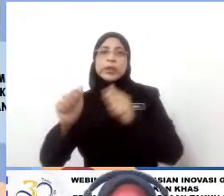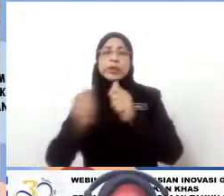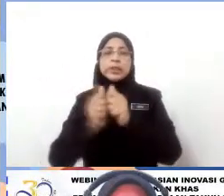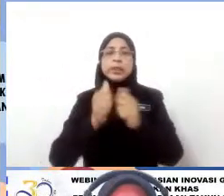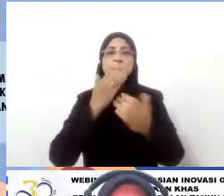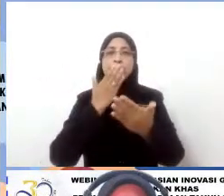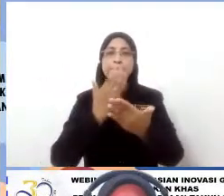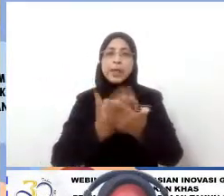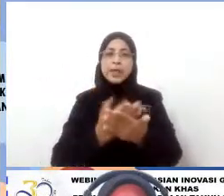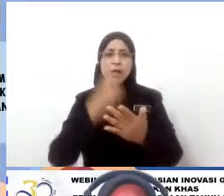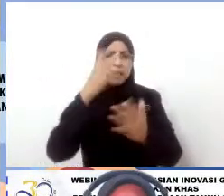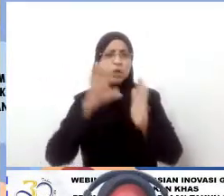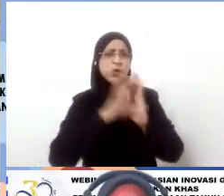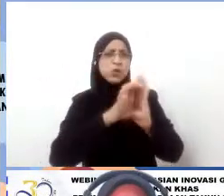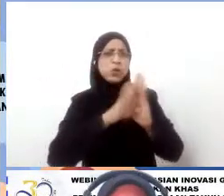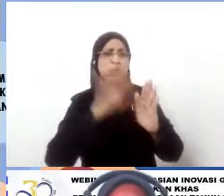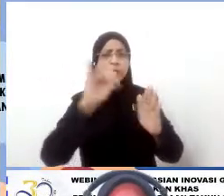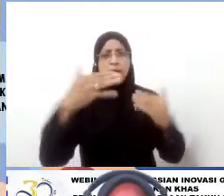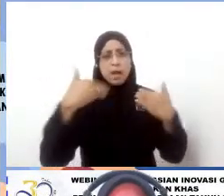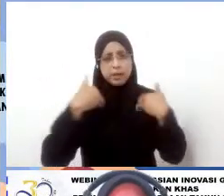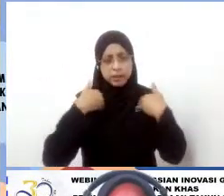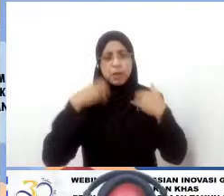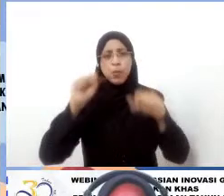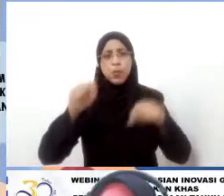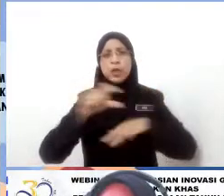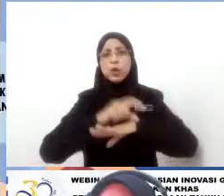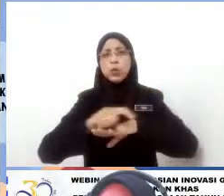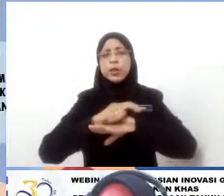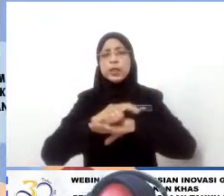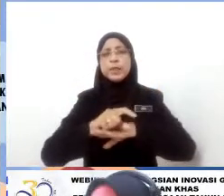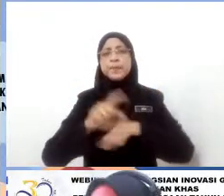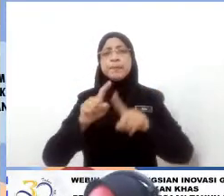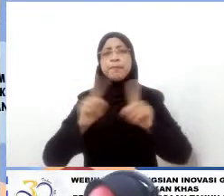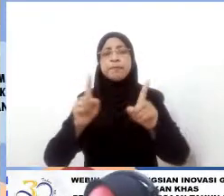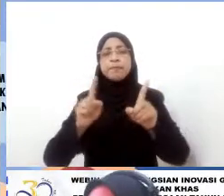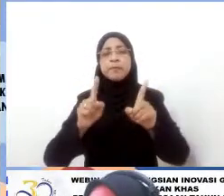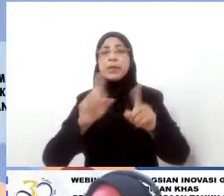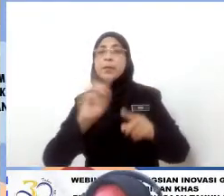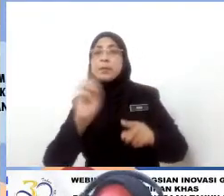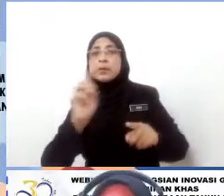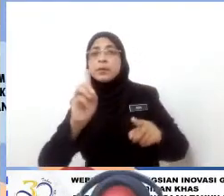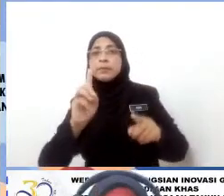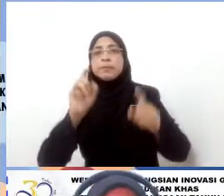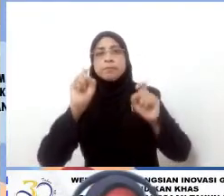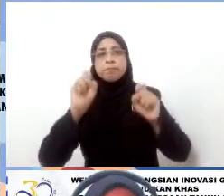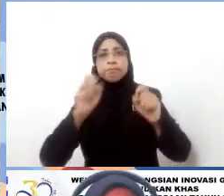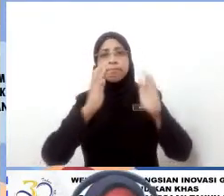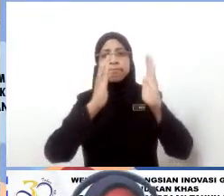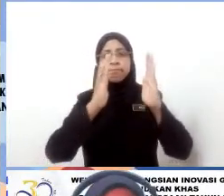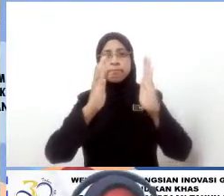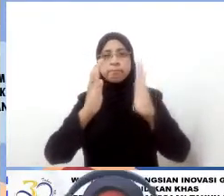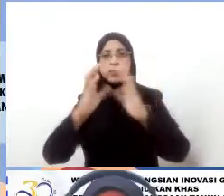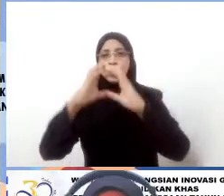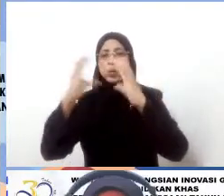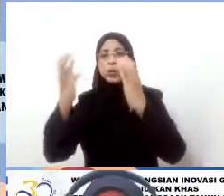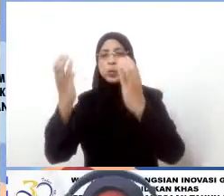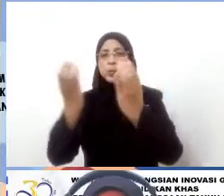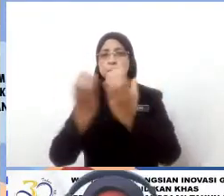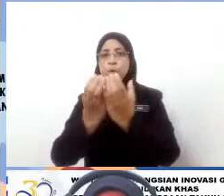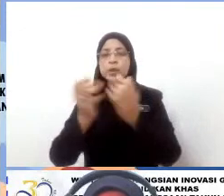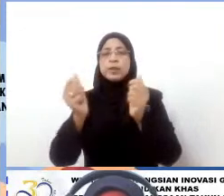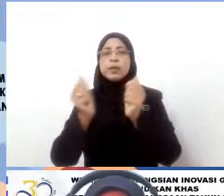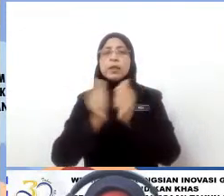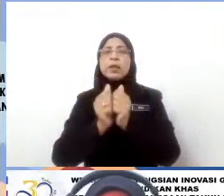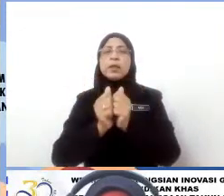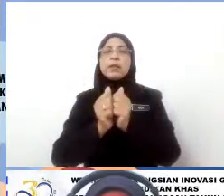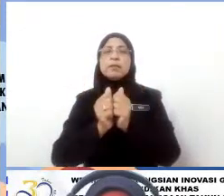je contoh-contoh yang ada dekat luar tu, tapi ke mana kita nak pergi tu yang kita akan selaraskan dengan format penganjur.